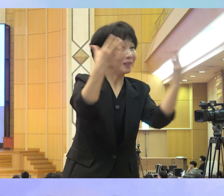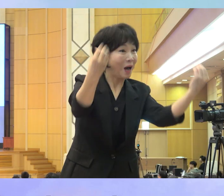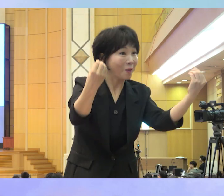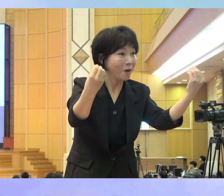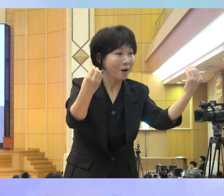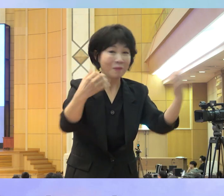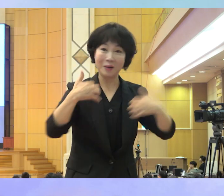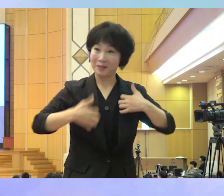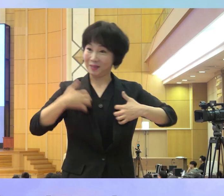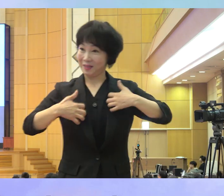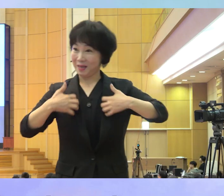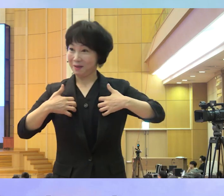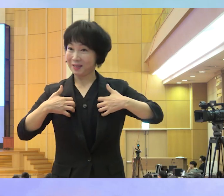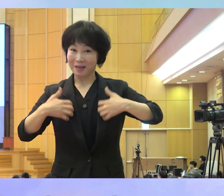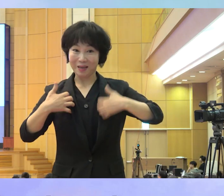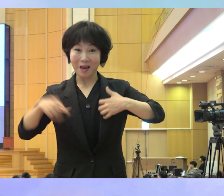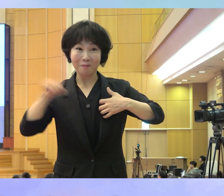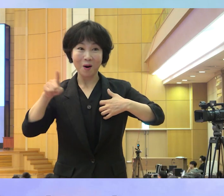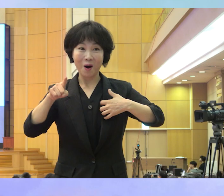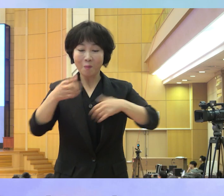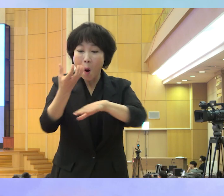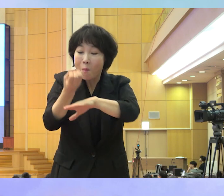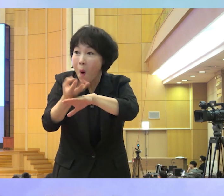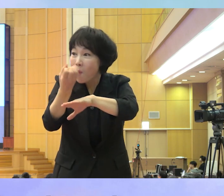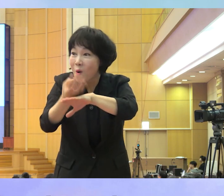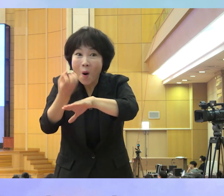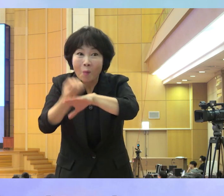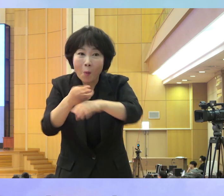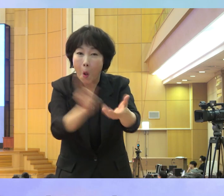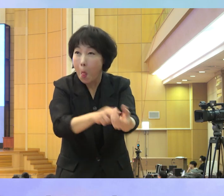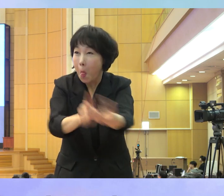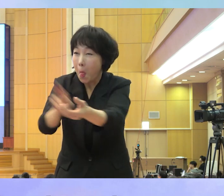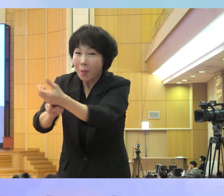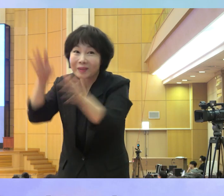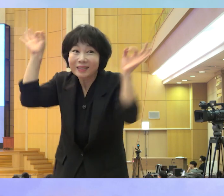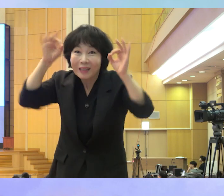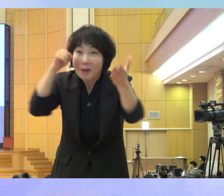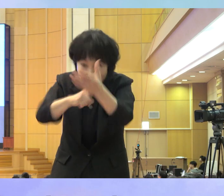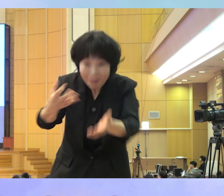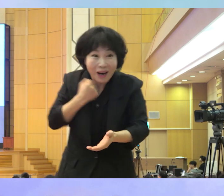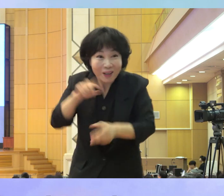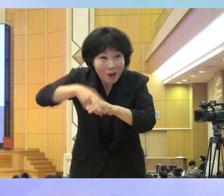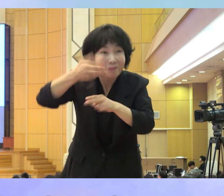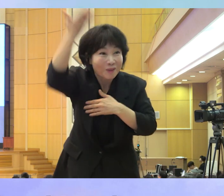찾아와서 어떤 땅을 딱 받아가 나중에 찾아서 상품 받아봐야 바구니